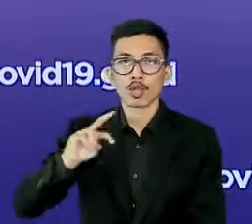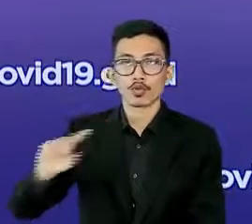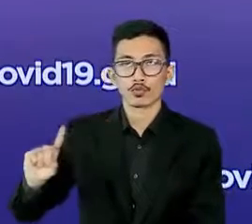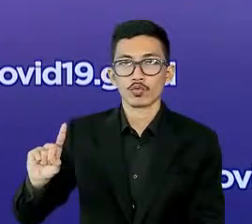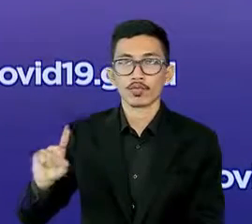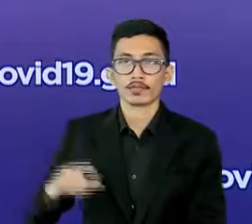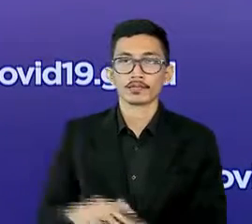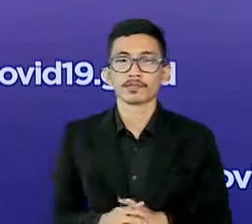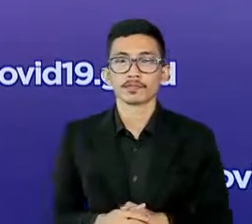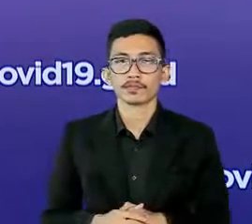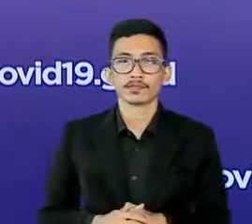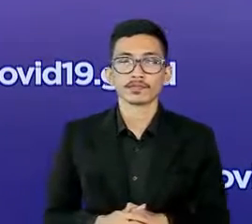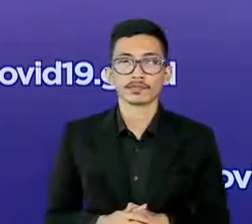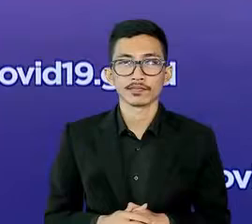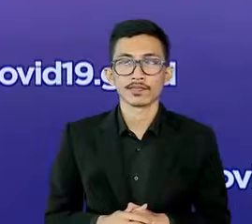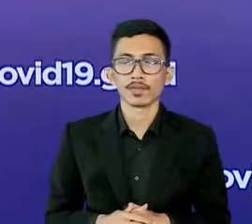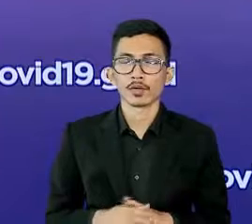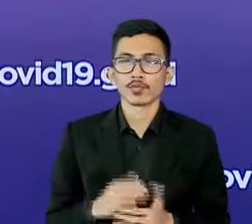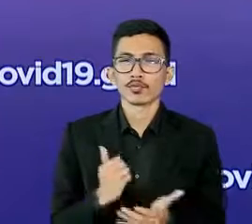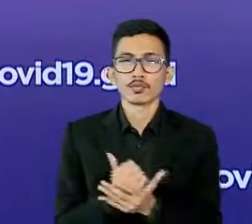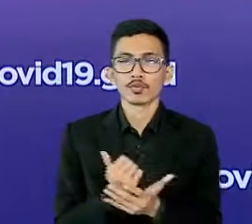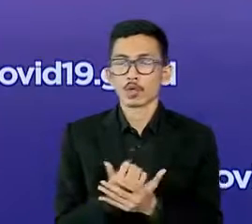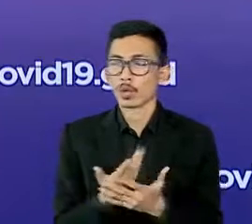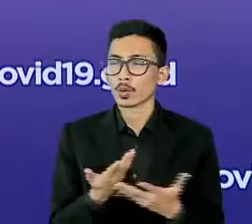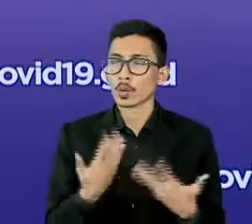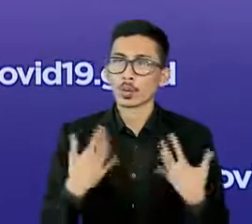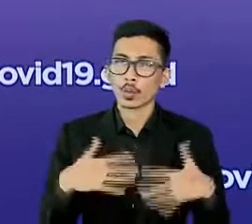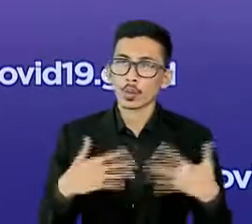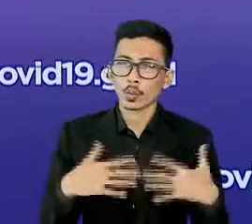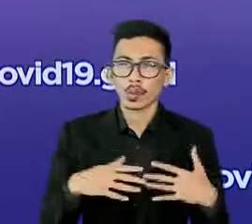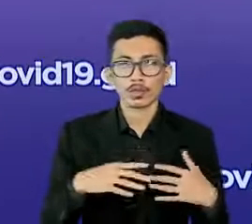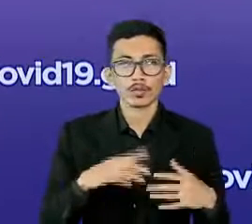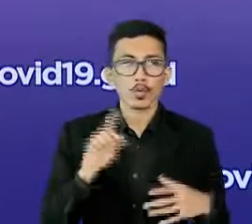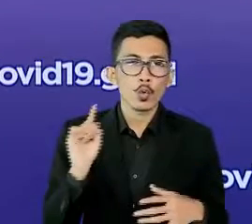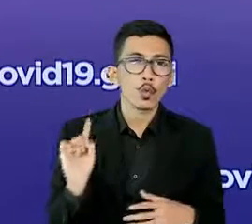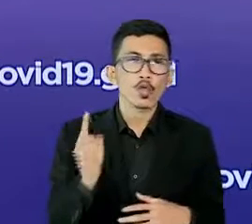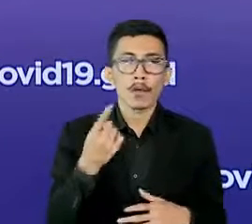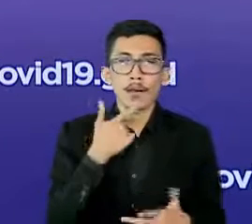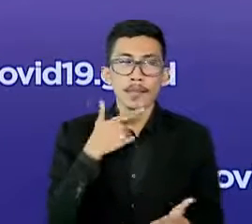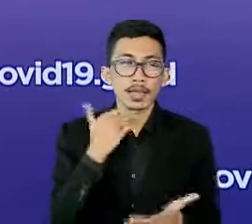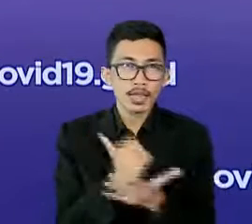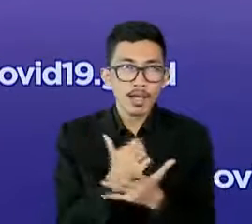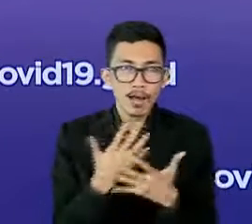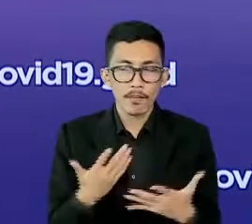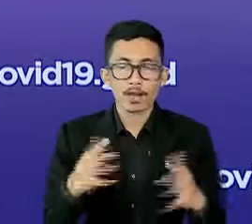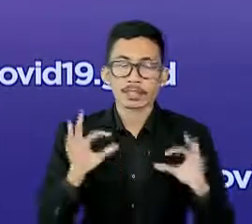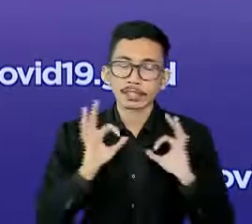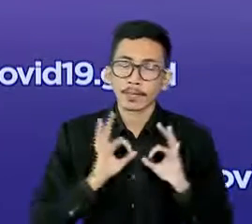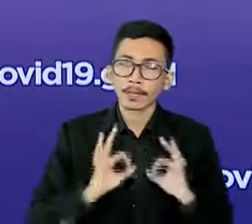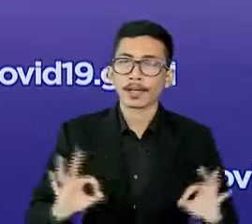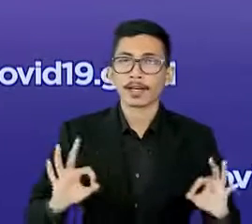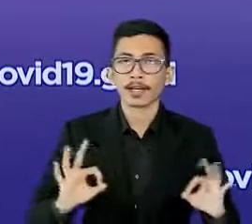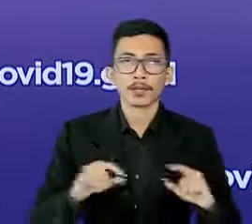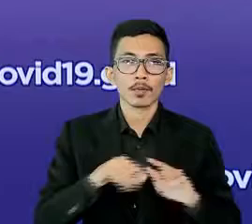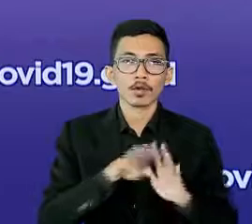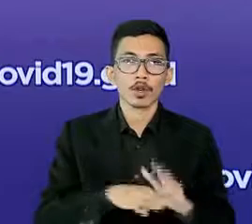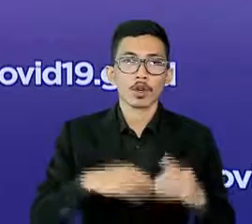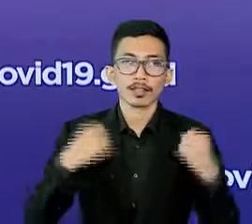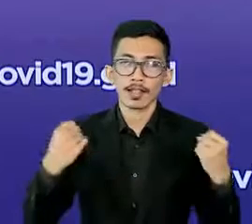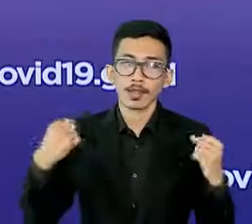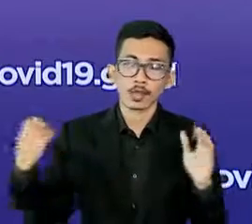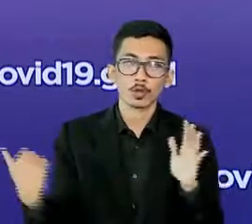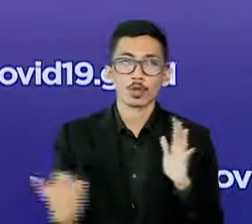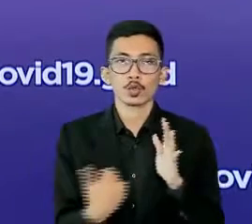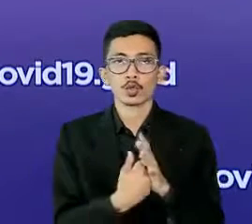penanganan konflik 19 adalah kedisiplinan dalam menerapkan protokol kesehatan dan